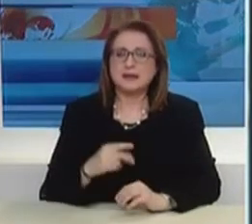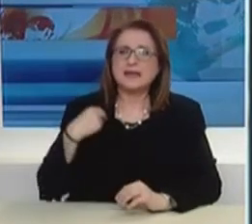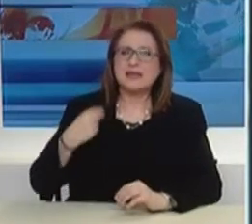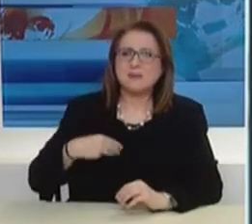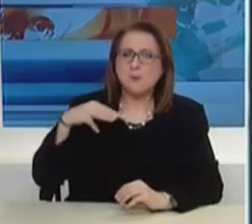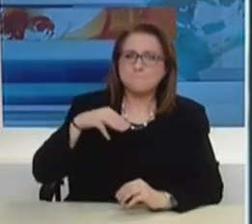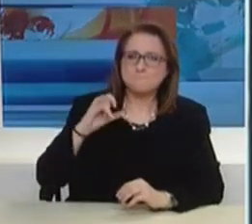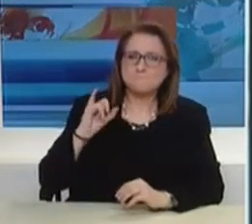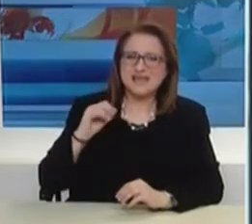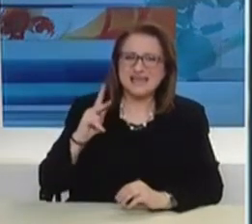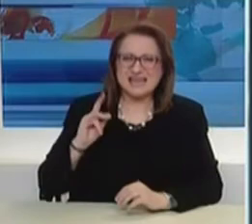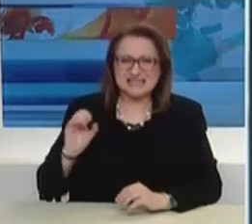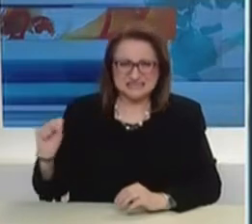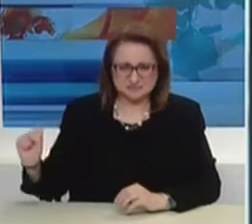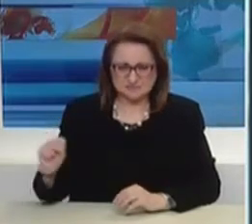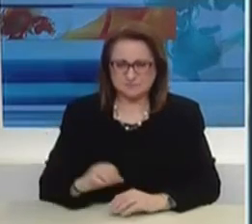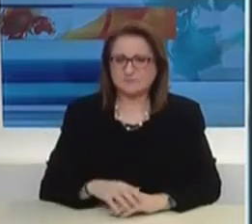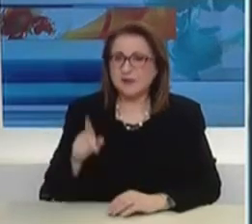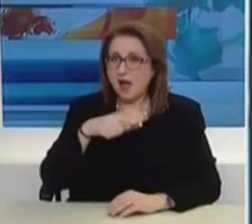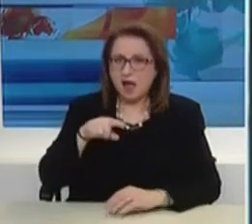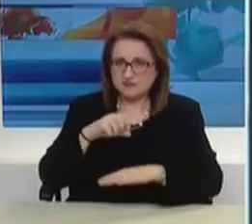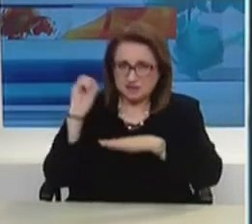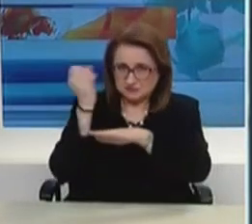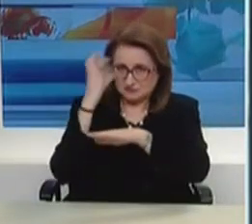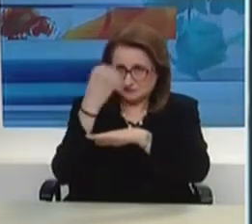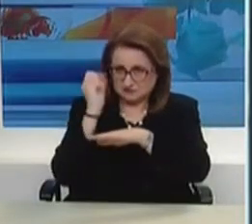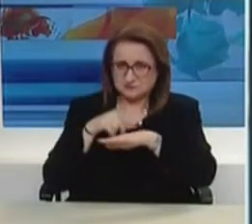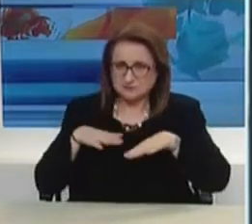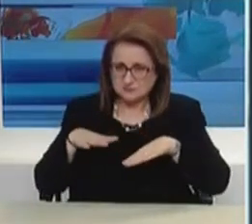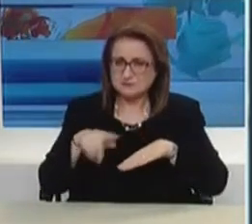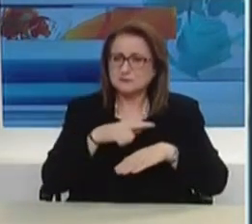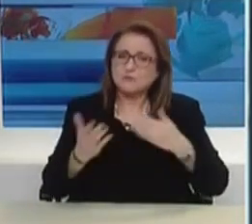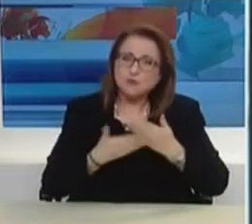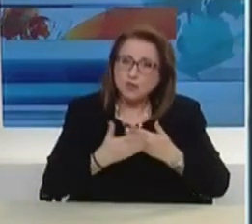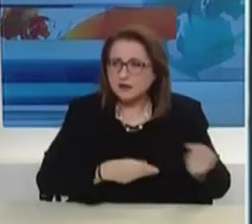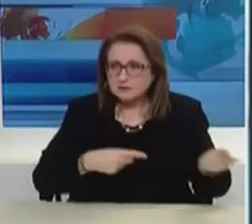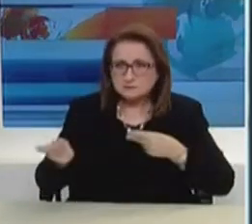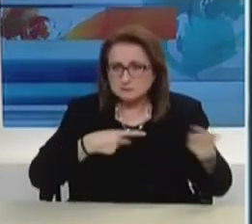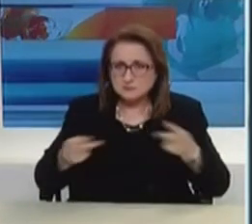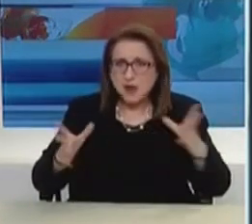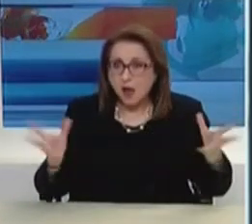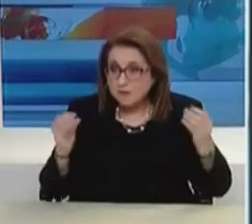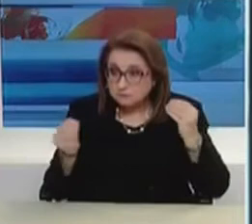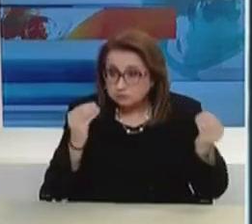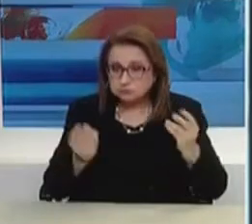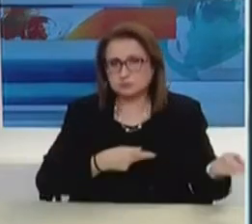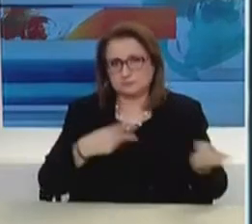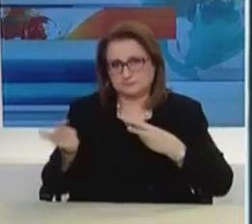Μίκης. Τα 3 πρόσθετα στενοφόρα ενισχύουν τη δυνατότητα διακομιδής των κατοίκων στα νοσοκομεία της περιοχής εφόσον υπάρξει μια τέτοια